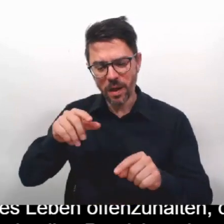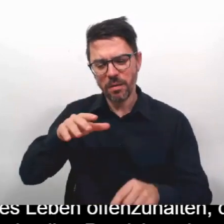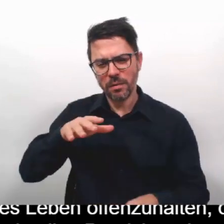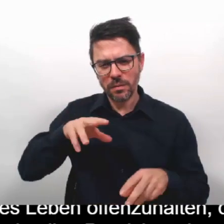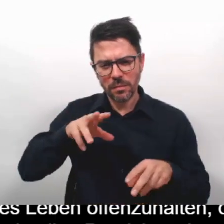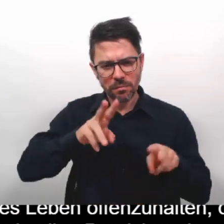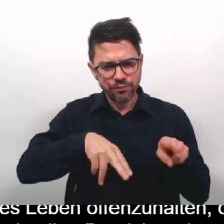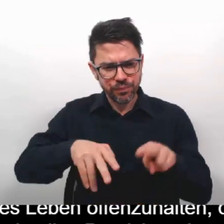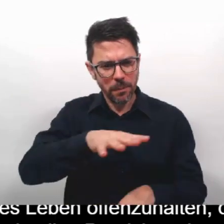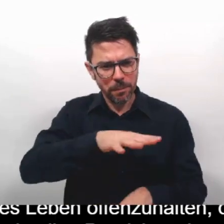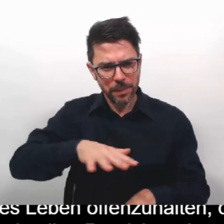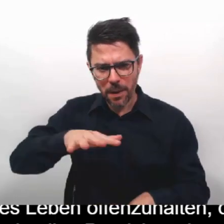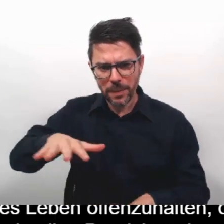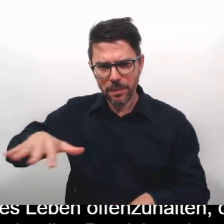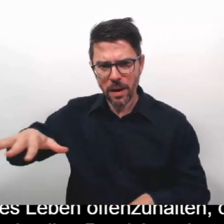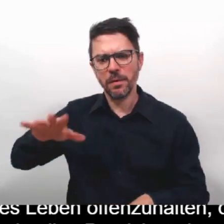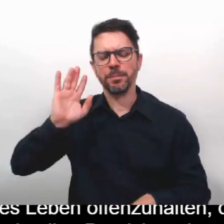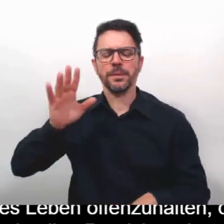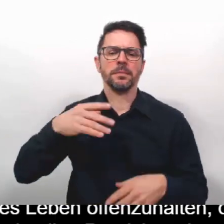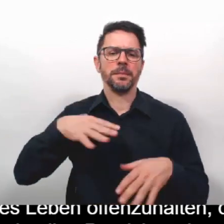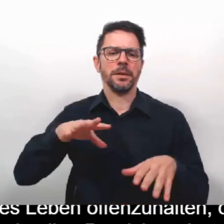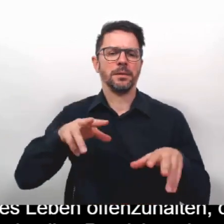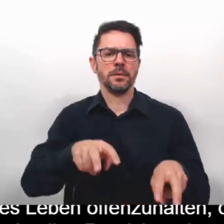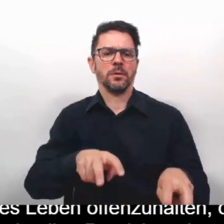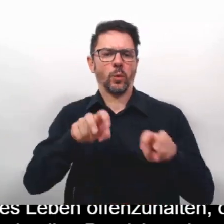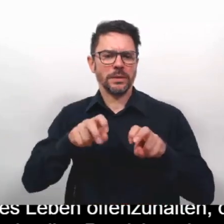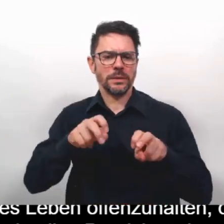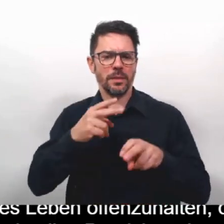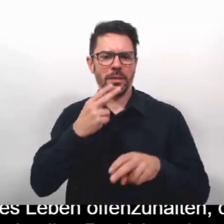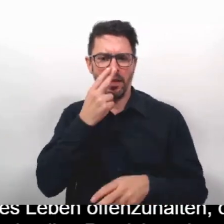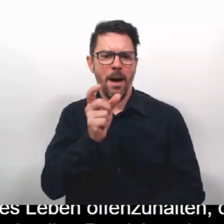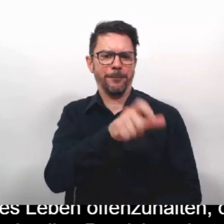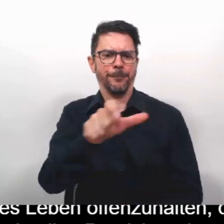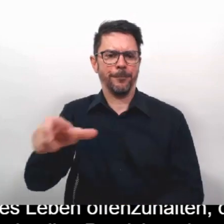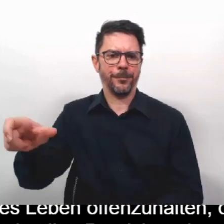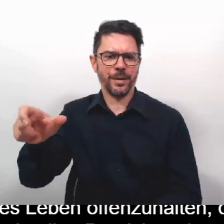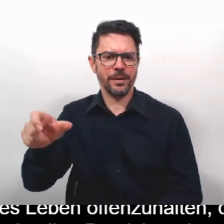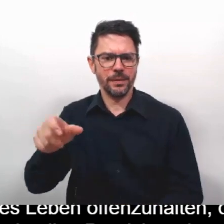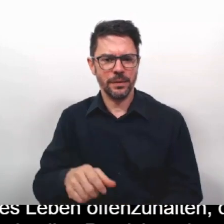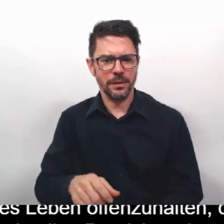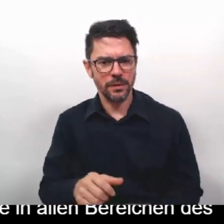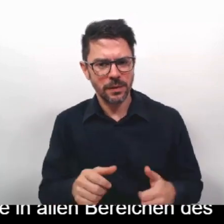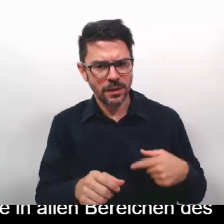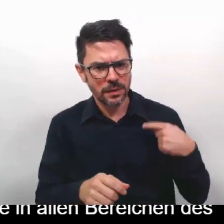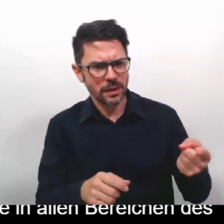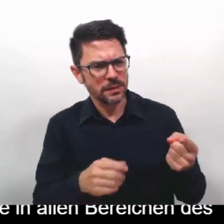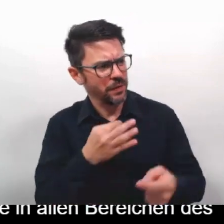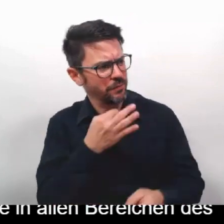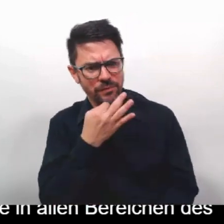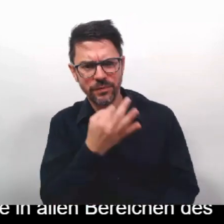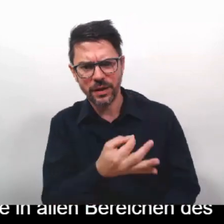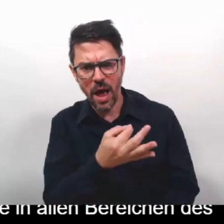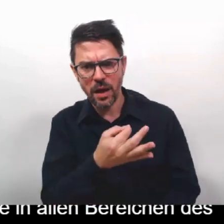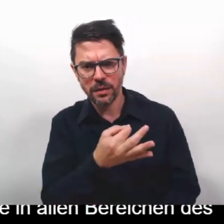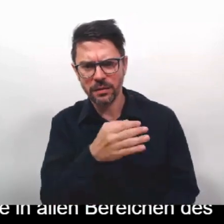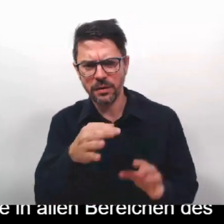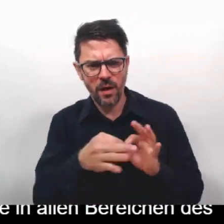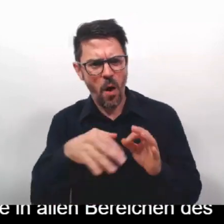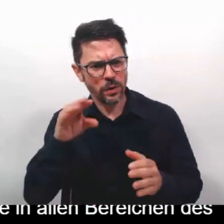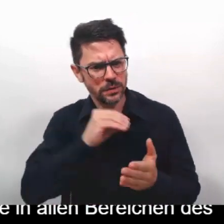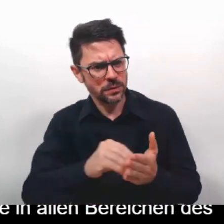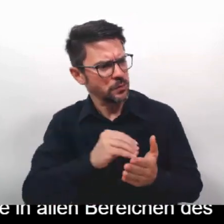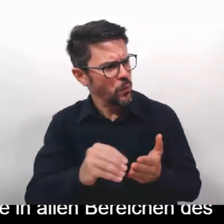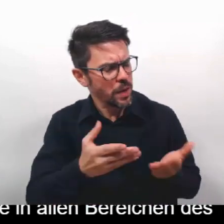dass eine solche Hochschulreform einer solchen Dimension nicht an einem Tag gemacht wird. Vielleicht noch mal zur Erläuterung. Hinter uns